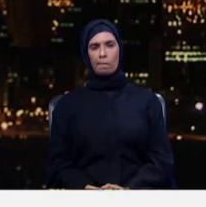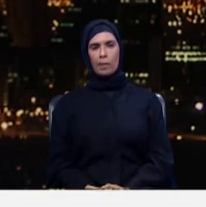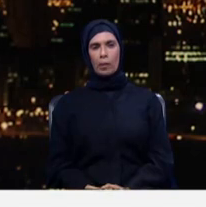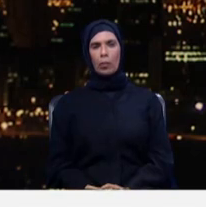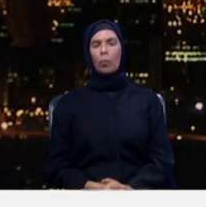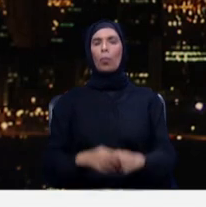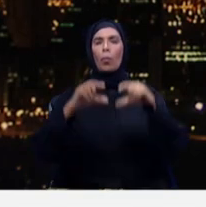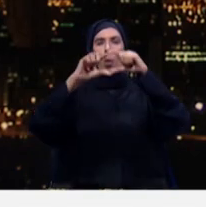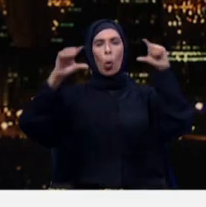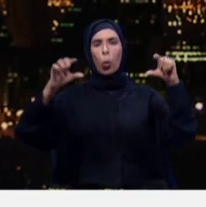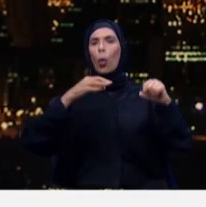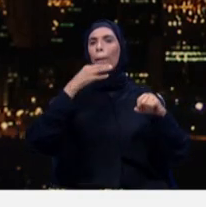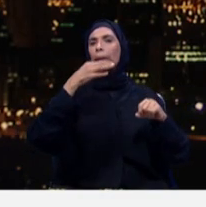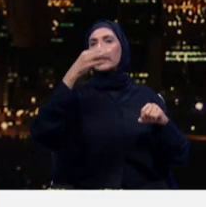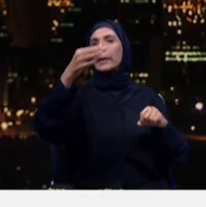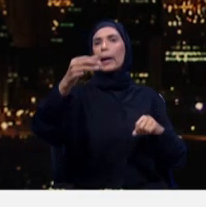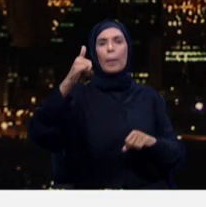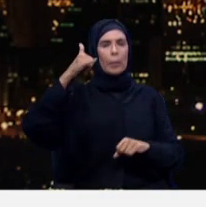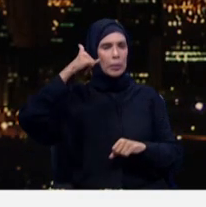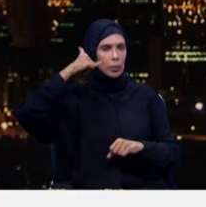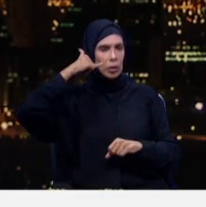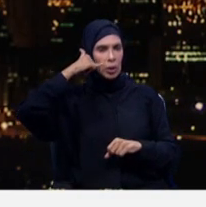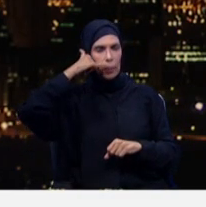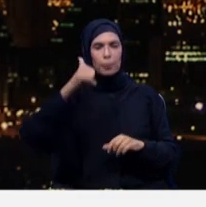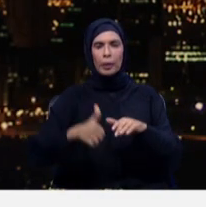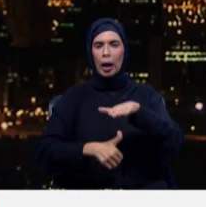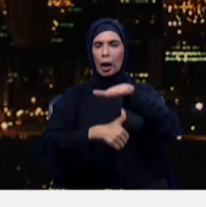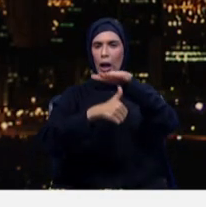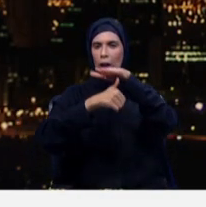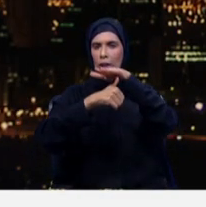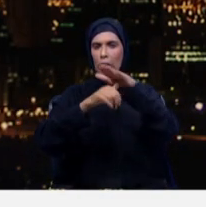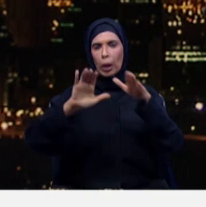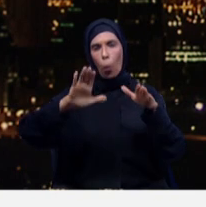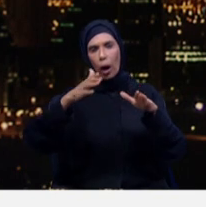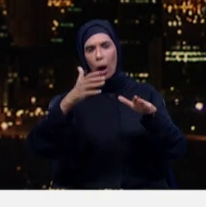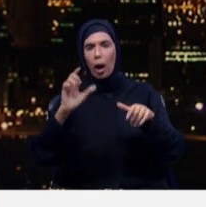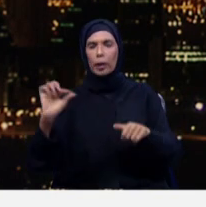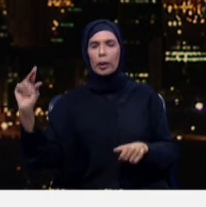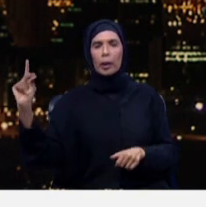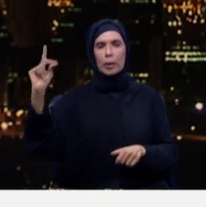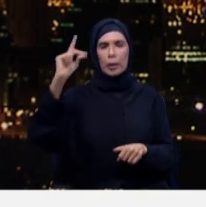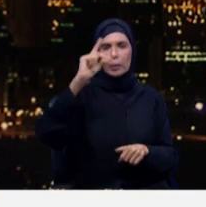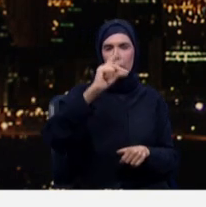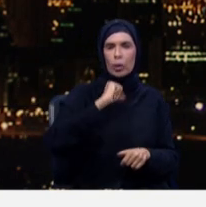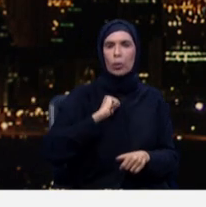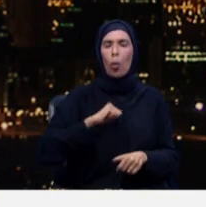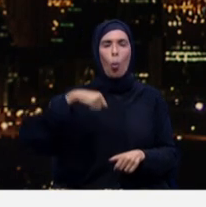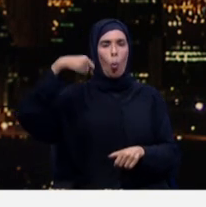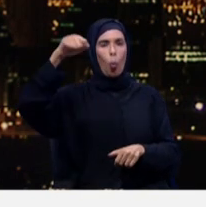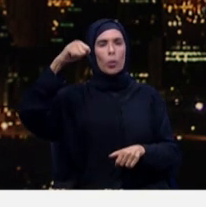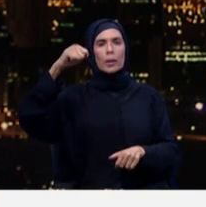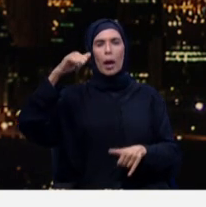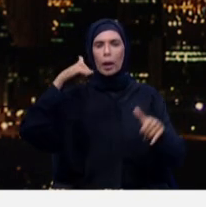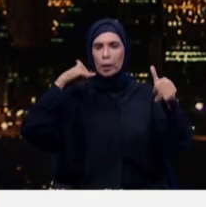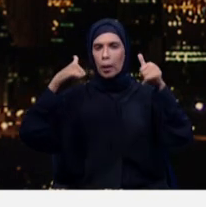حول هذا الموضوع معنا عبر الهاتف الأستاذ أحمد الحجي، رئيس التوقعات الجوية بإدارة الأرصاد الجوية بوزارة المواصلات والاتصالات. بعد